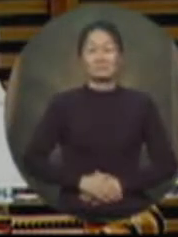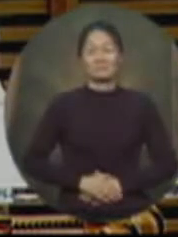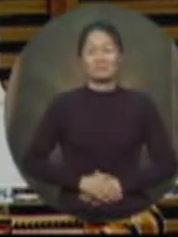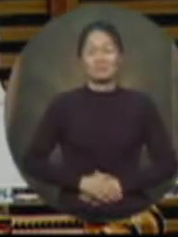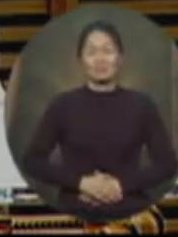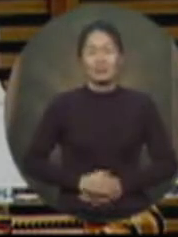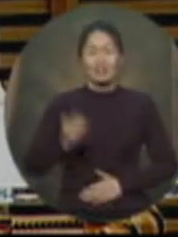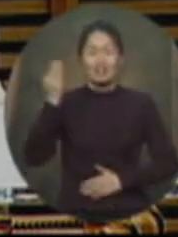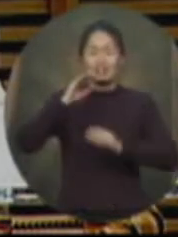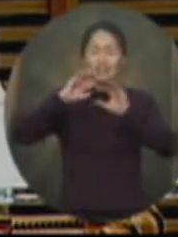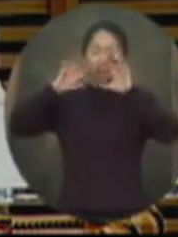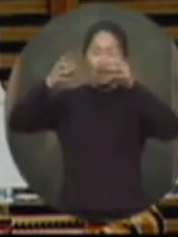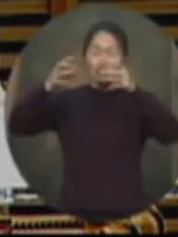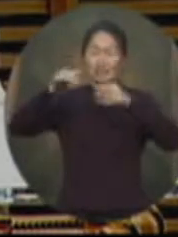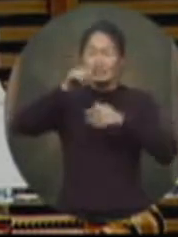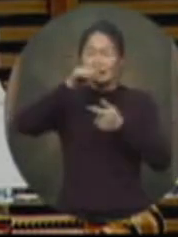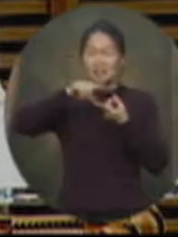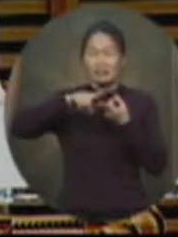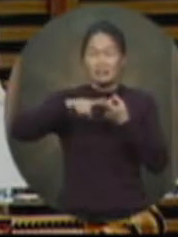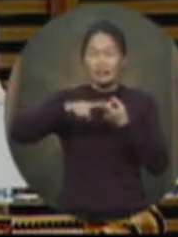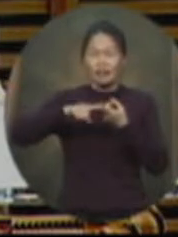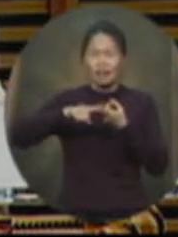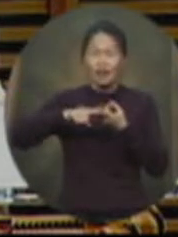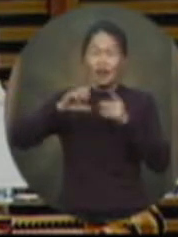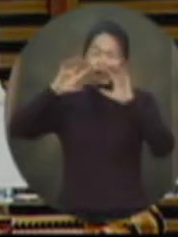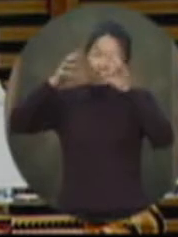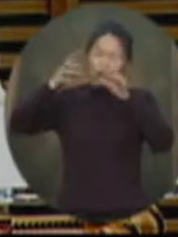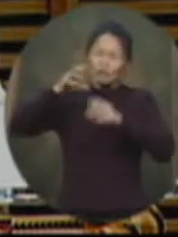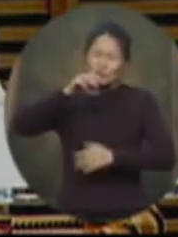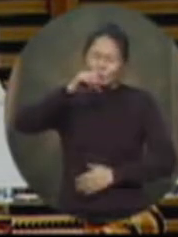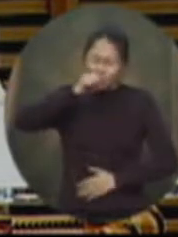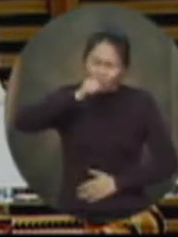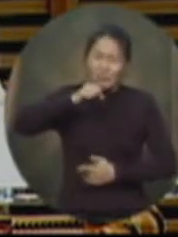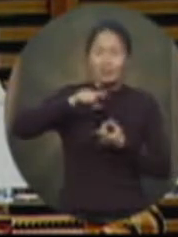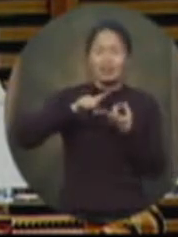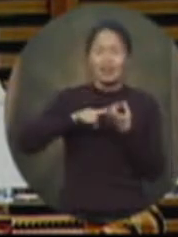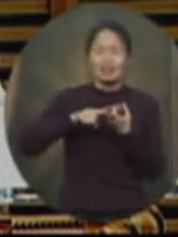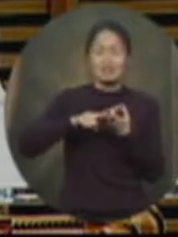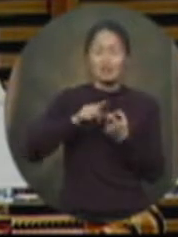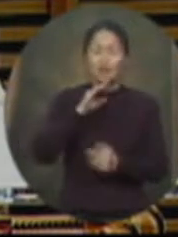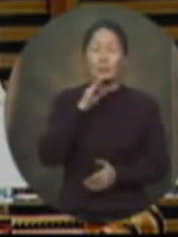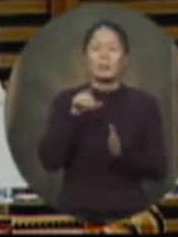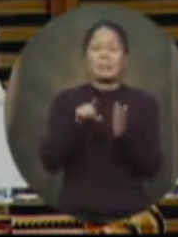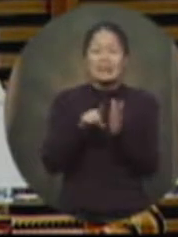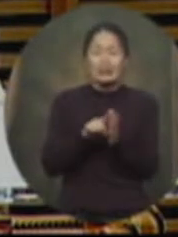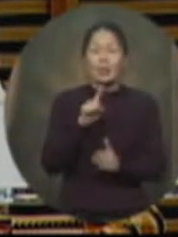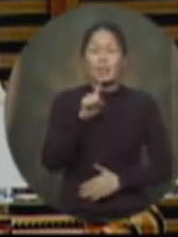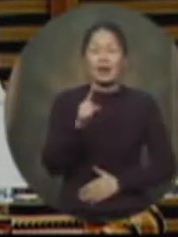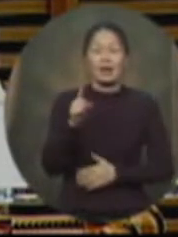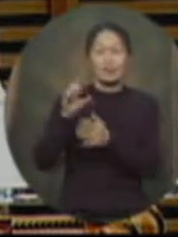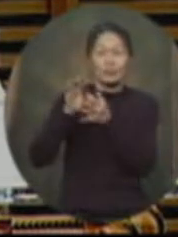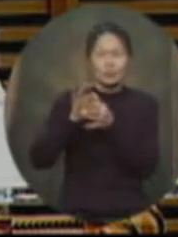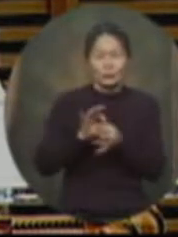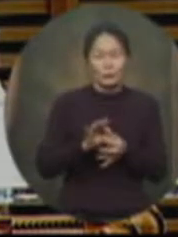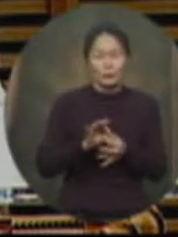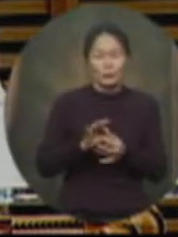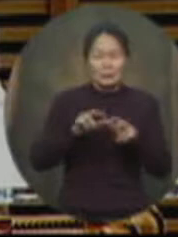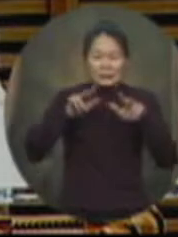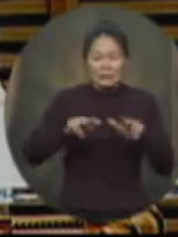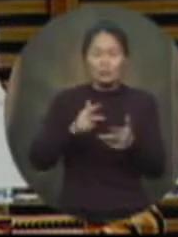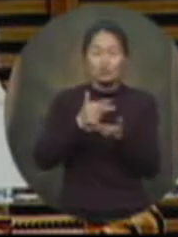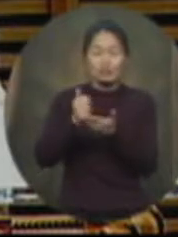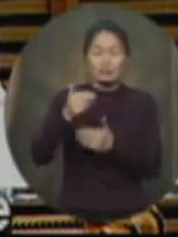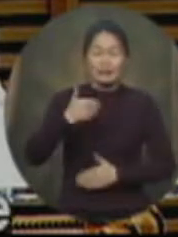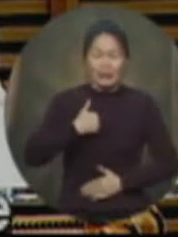천국이 있다는 것을 천국이 그렇게 좋다는 것을 정말 믿는다고 하면서도 지금 주님이